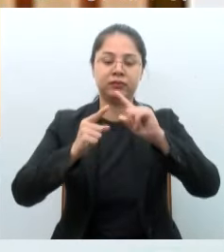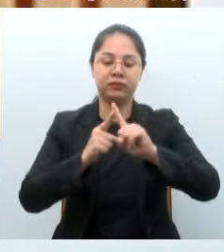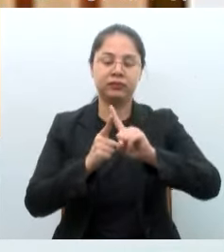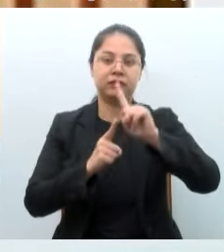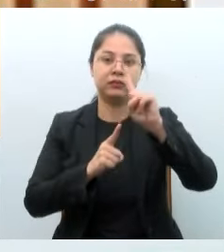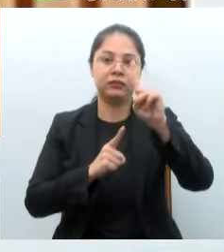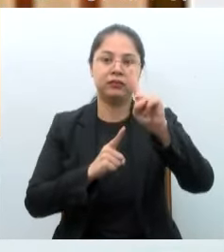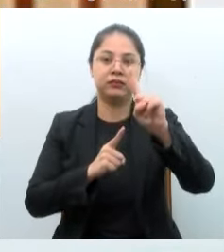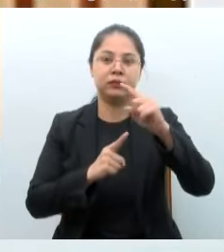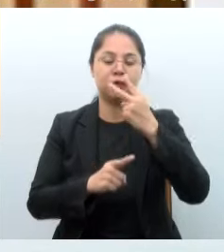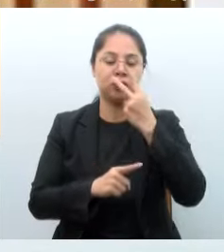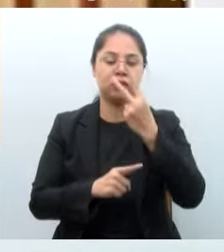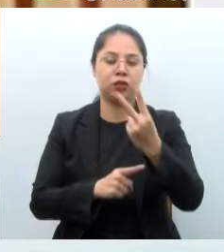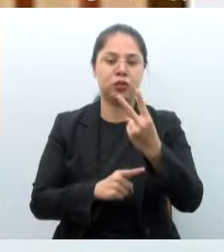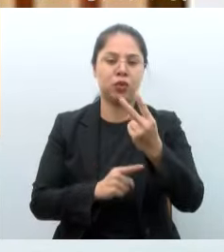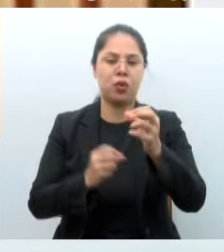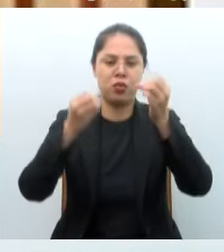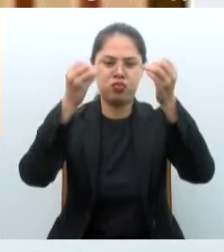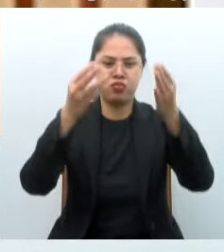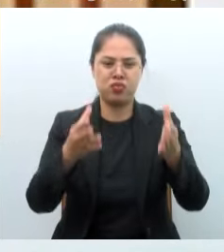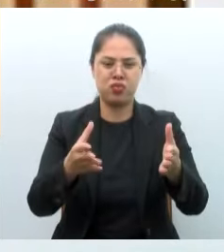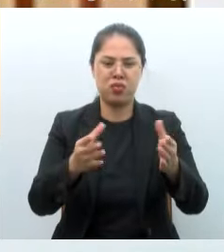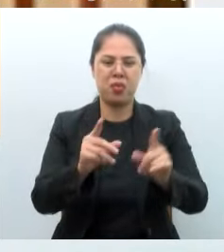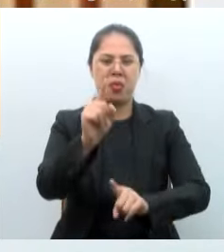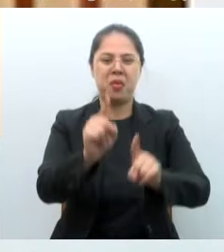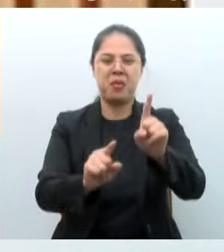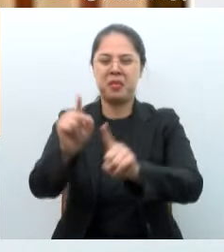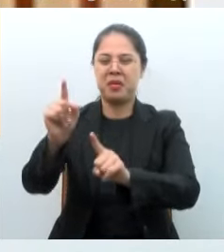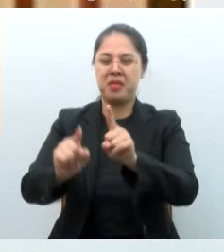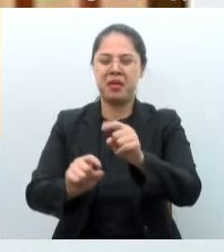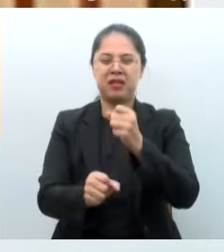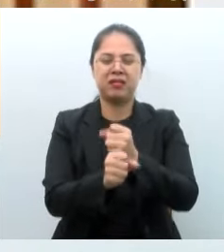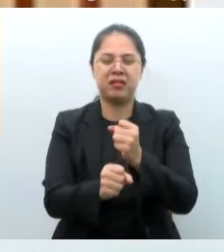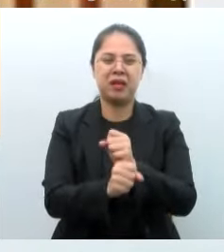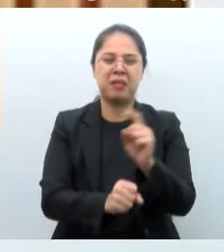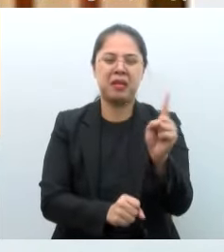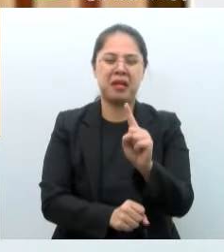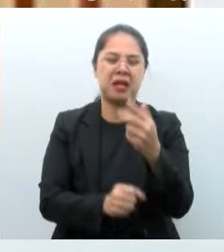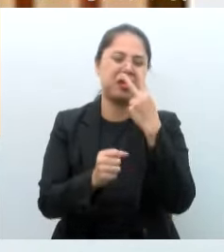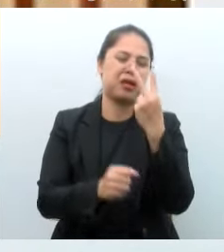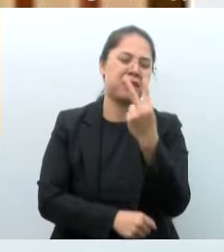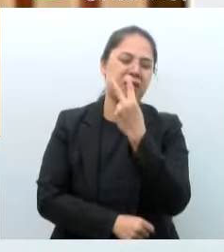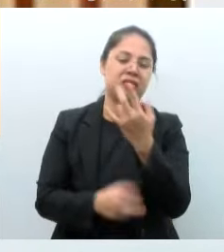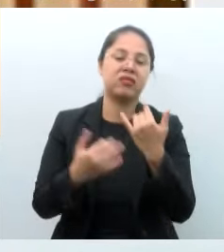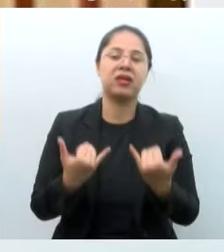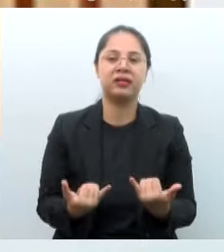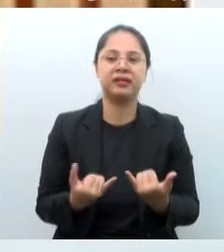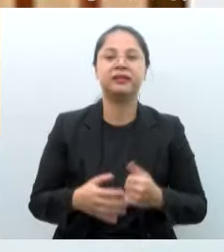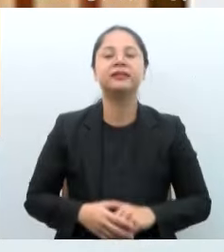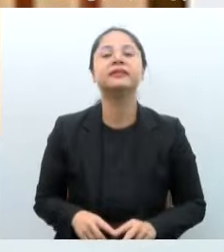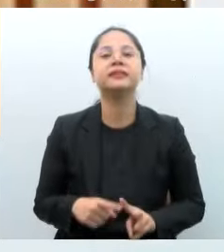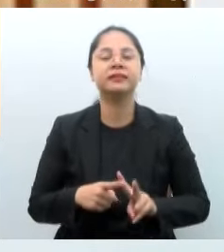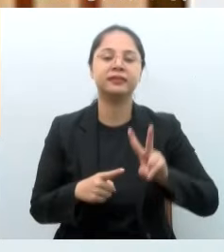ามีภาระอะไรที่คุณครูจะต้องประเมินบ้างที่มากๆทุกวันนี้อย่างที่ส